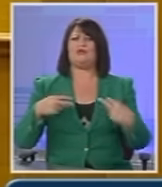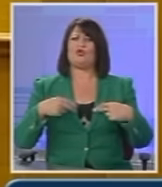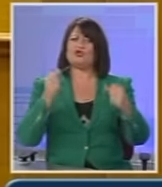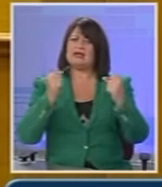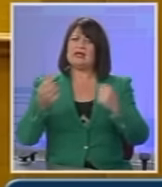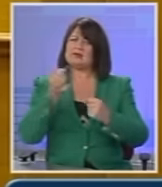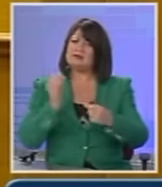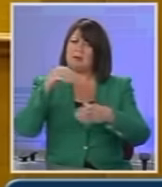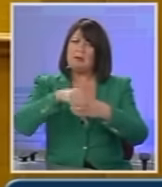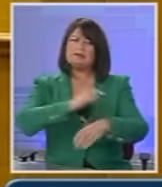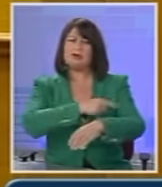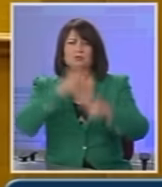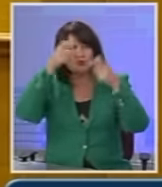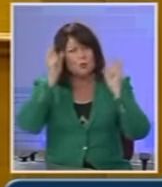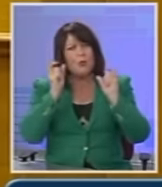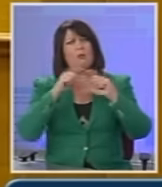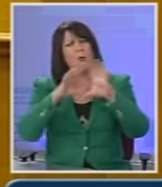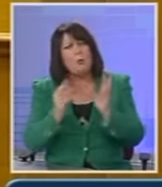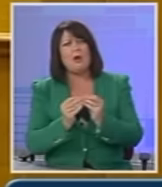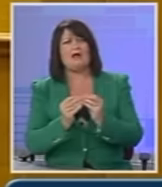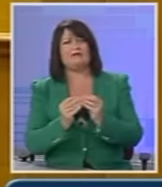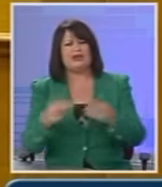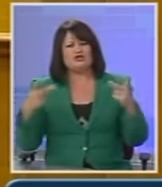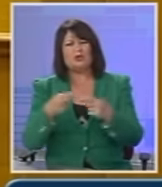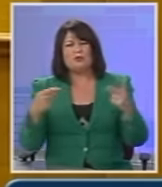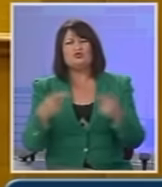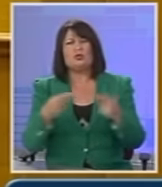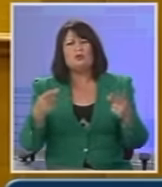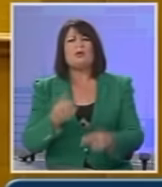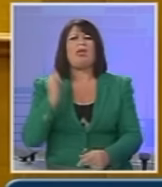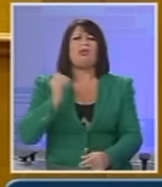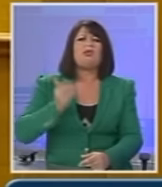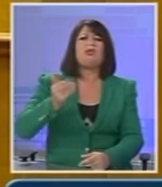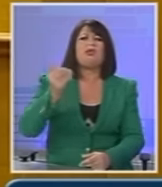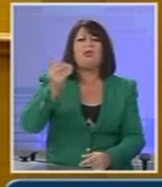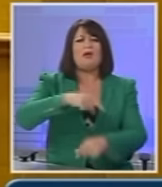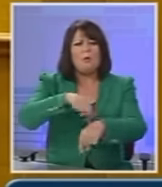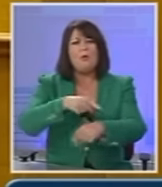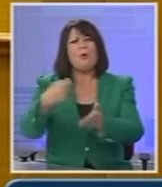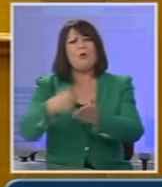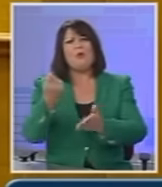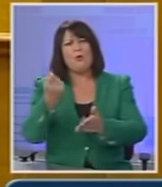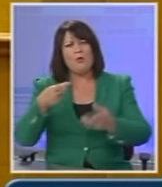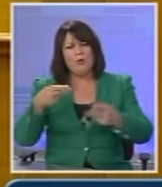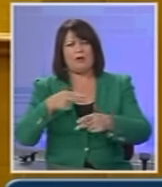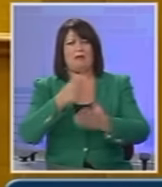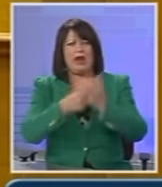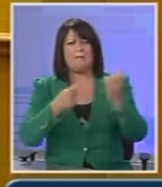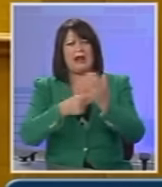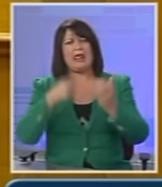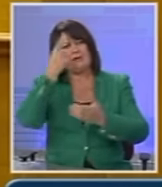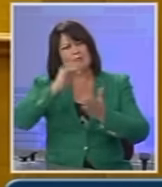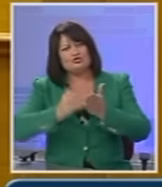Υγείας στον χώρο της υγείας, που παρά τις περικοπές και τις καθυστερήσεις στις πληρωμές τους, παρά τις ελλείψεις των νοσοκομείων σε ανθρώπινο